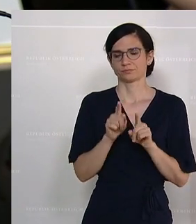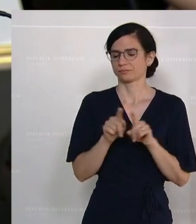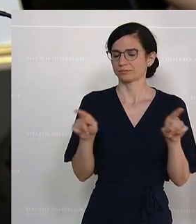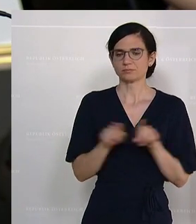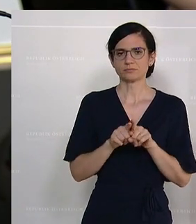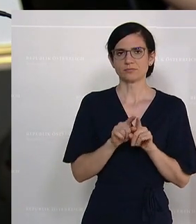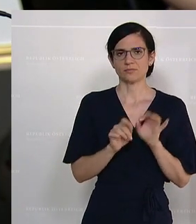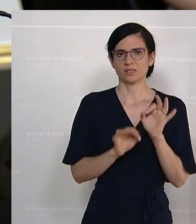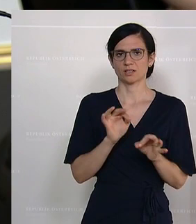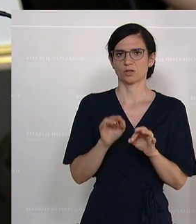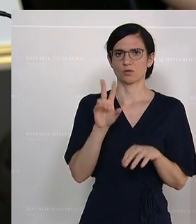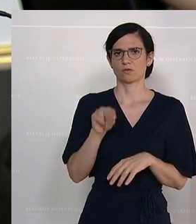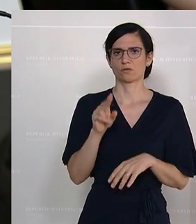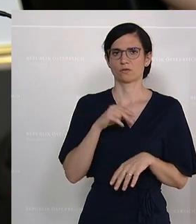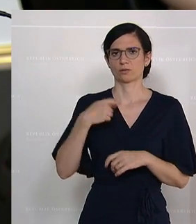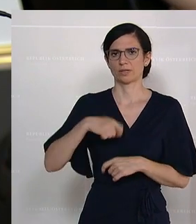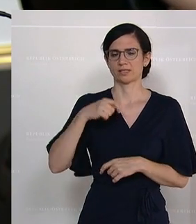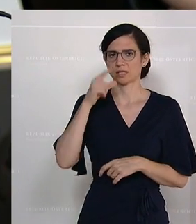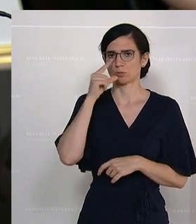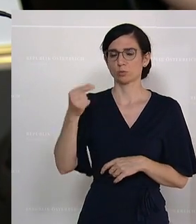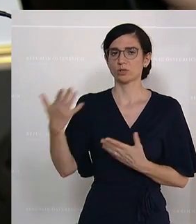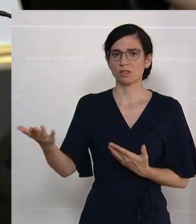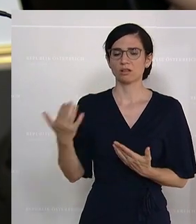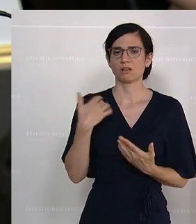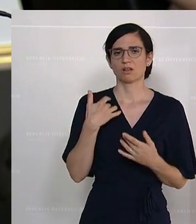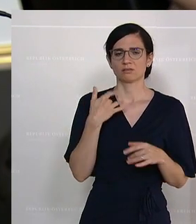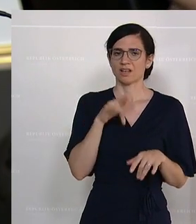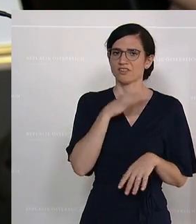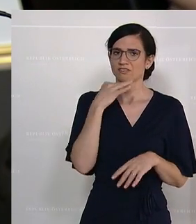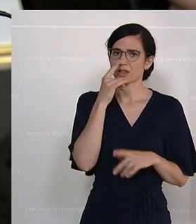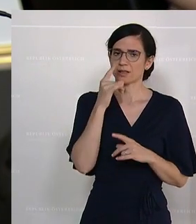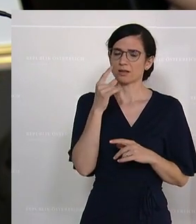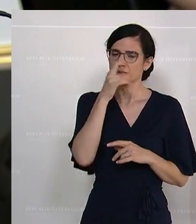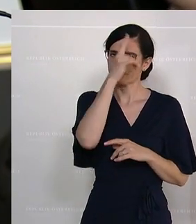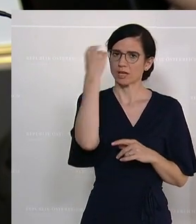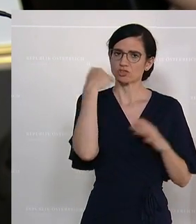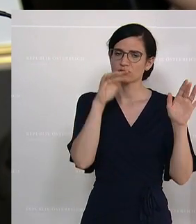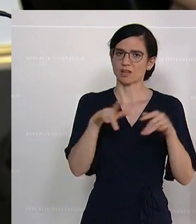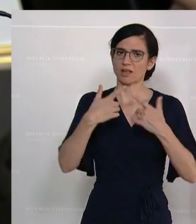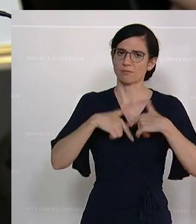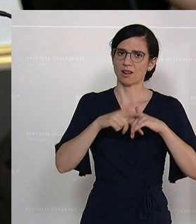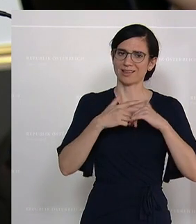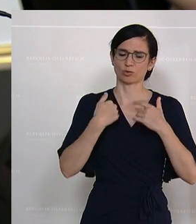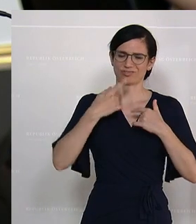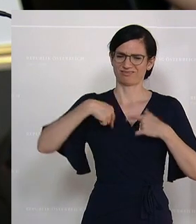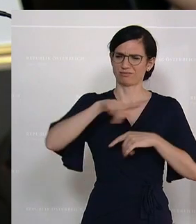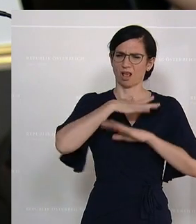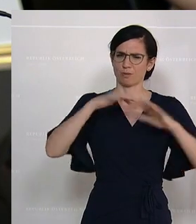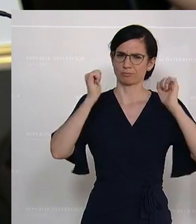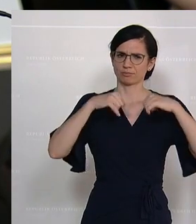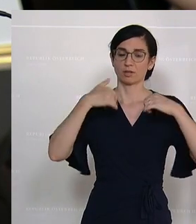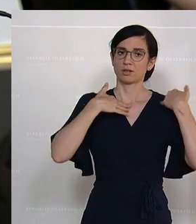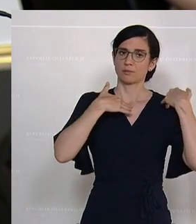von vladimir putin und es ist für viele menschen in unserem land und das sind wir uns glaube ich alle in diesem raum einig eine große